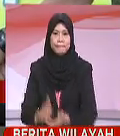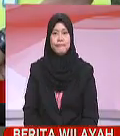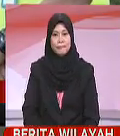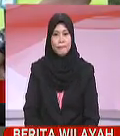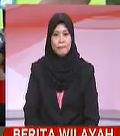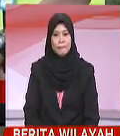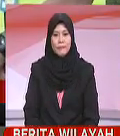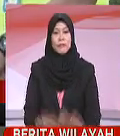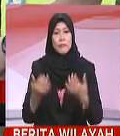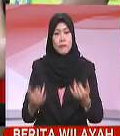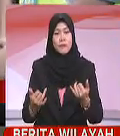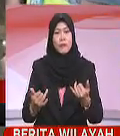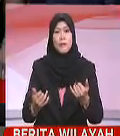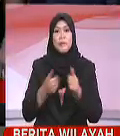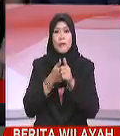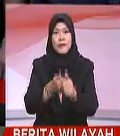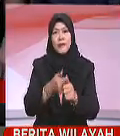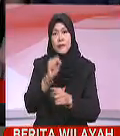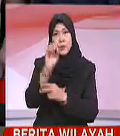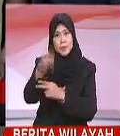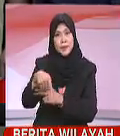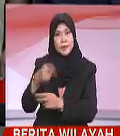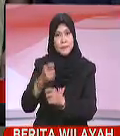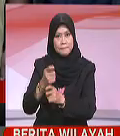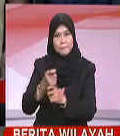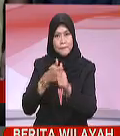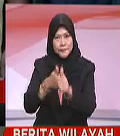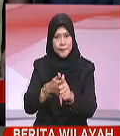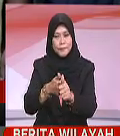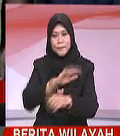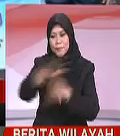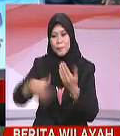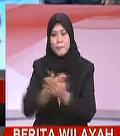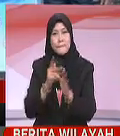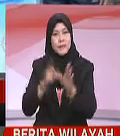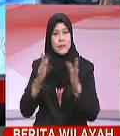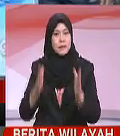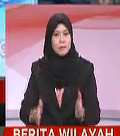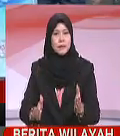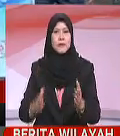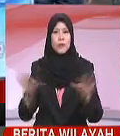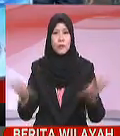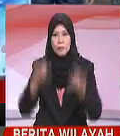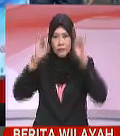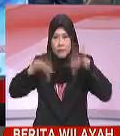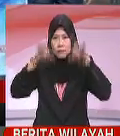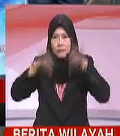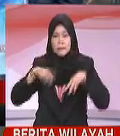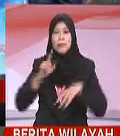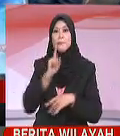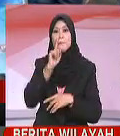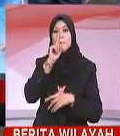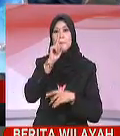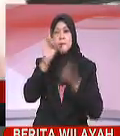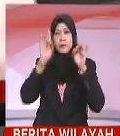Misi mengikut prosedur operasi standard SOP ditetapkan, termasuk semua peserta telah menjalankan ujian saringan